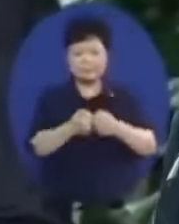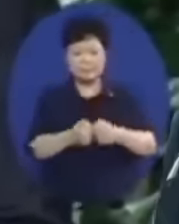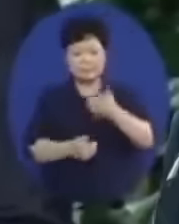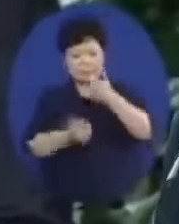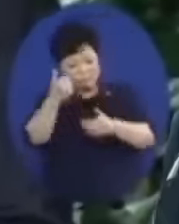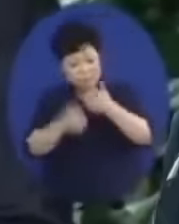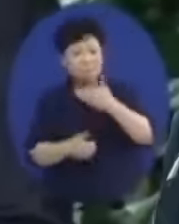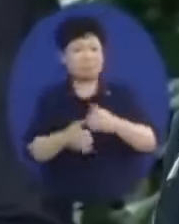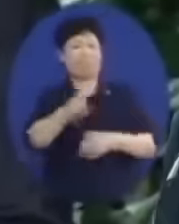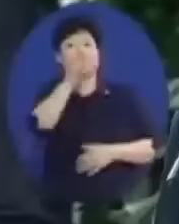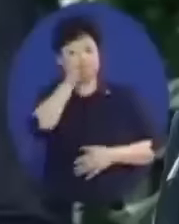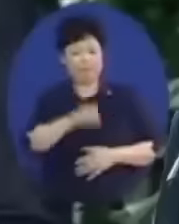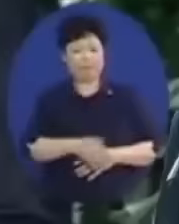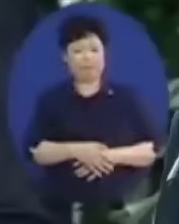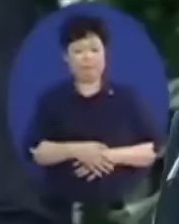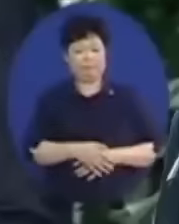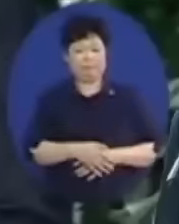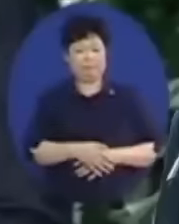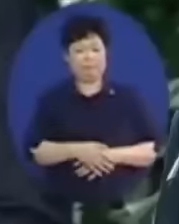해요.